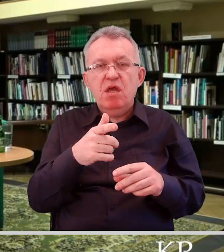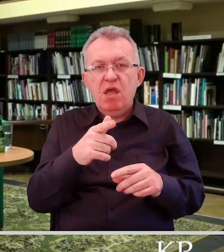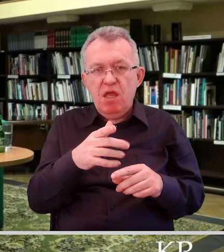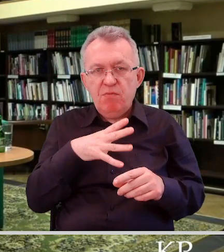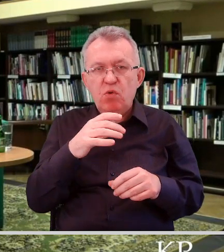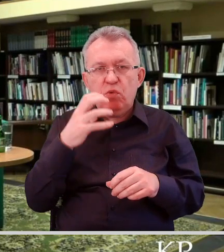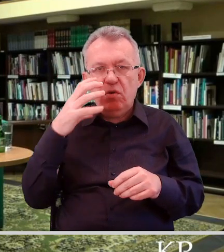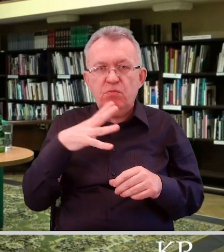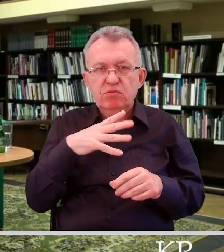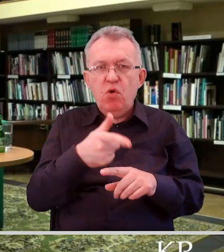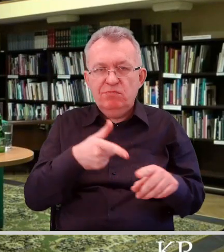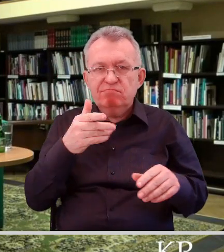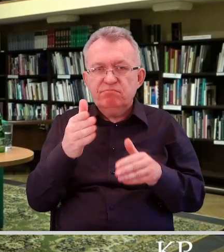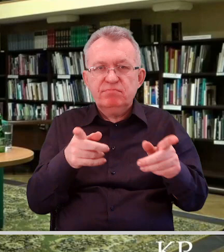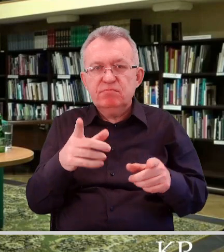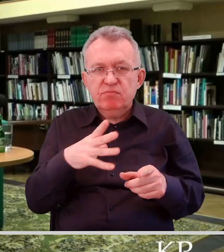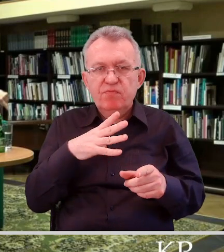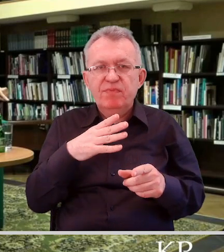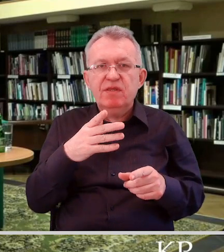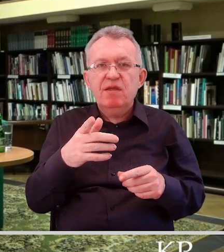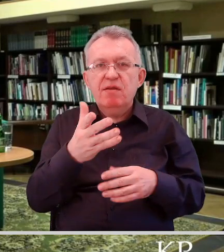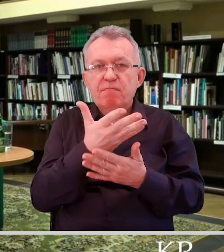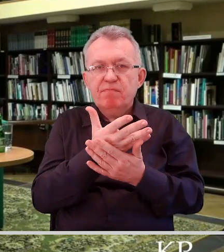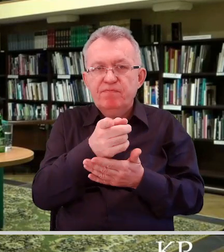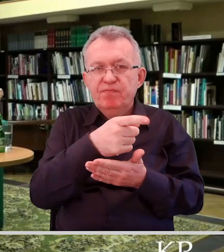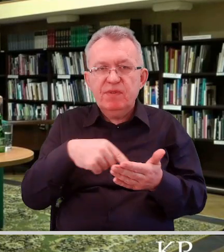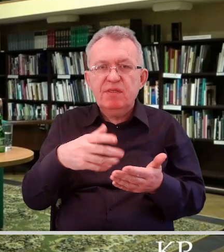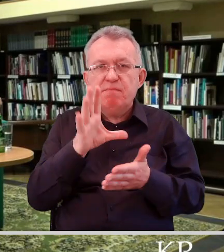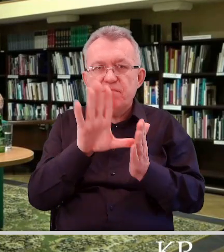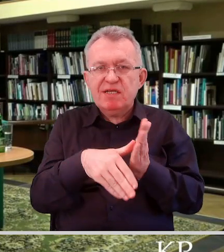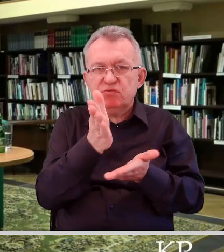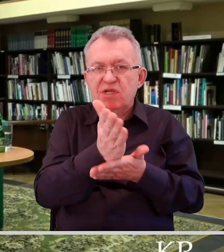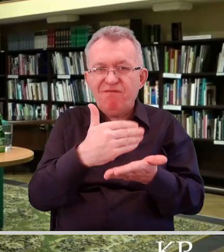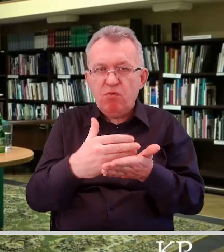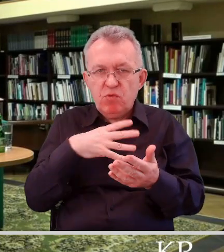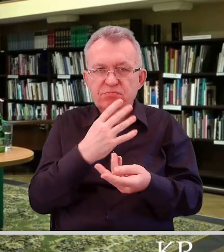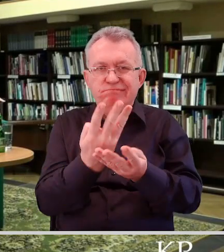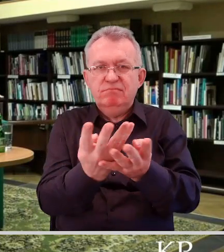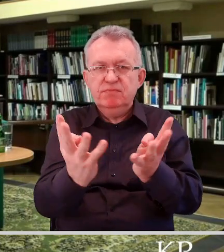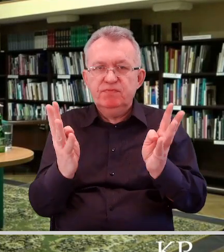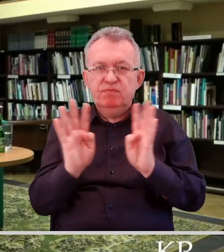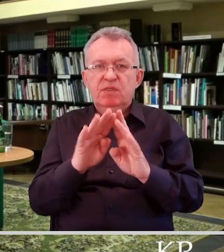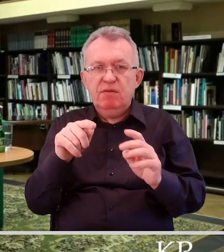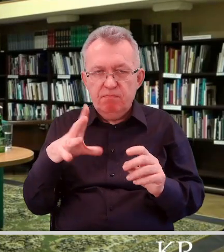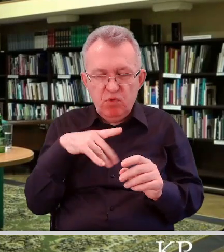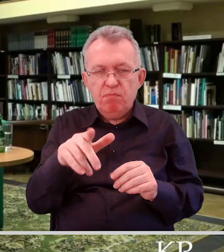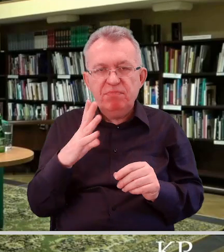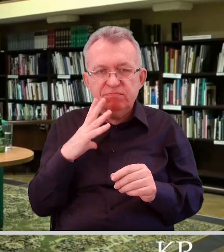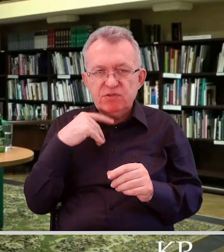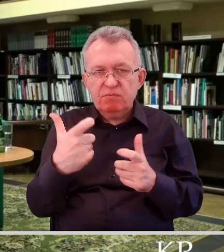ale progresywny, wykroił im w Paryżu duży kawał miasta, który był ogrodzony. One tam były w miarę